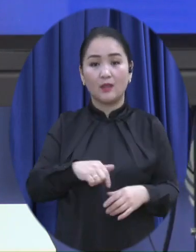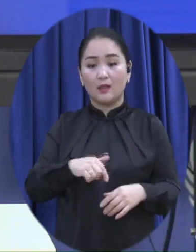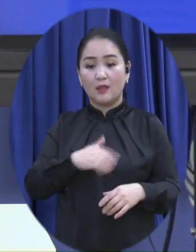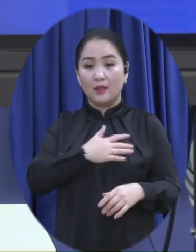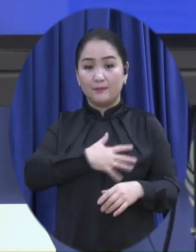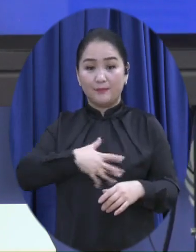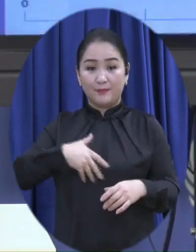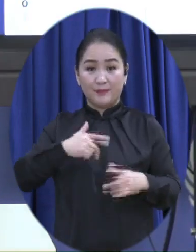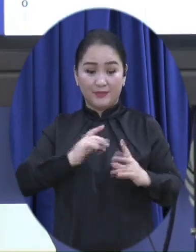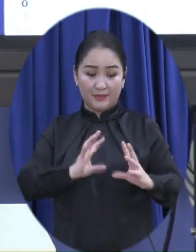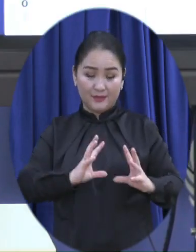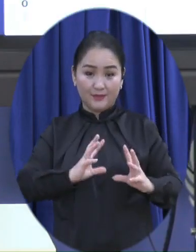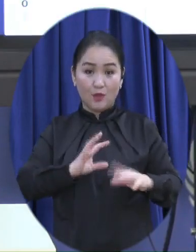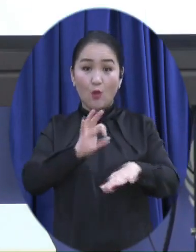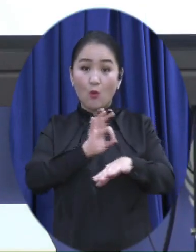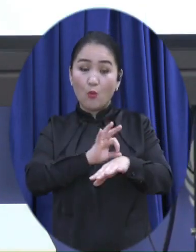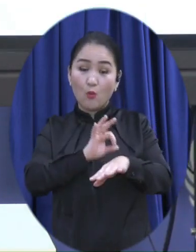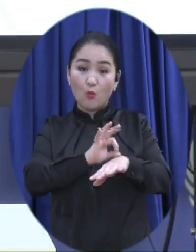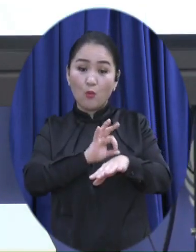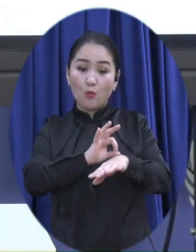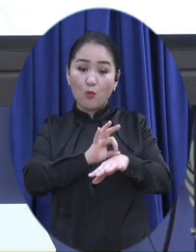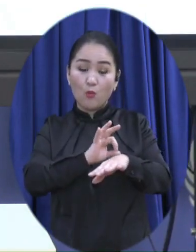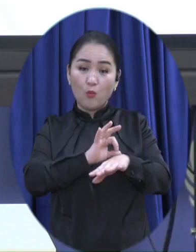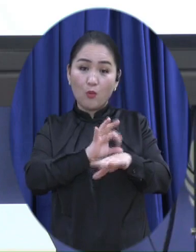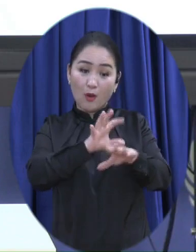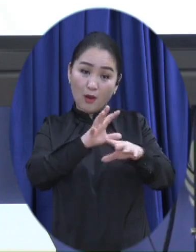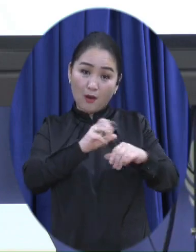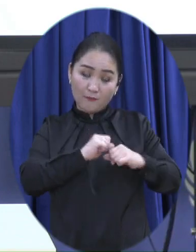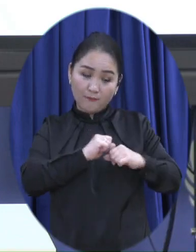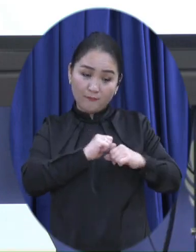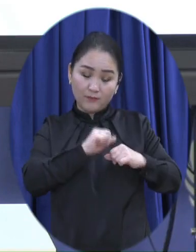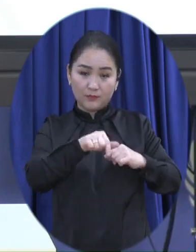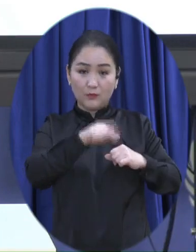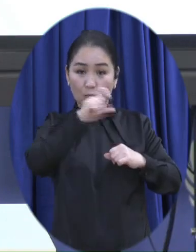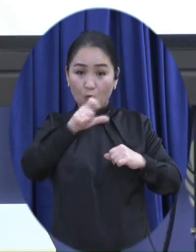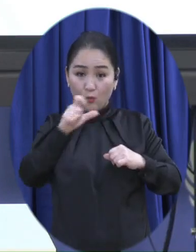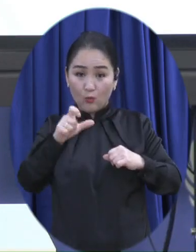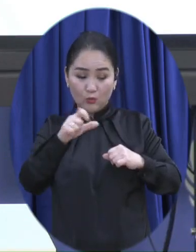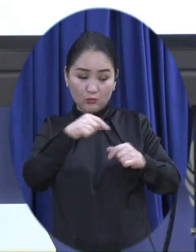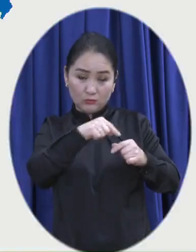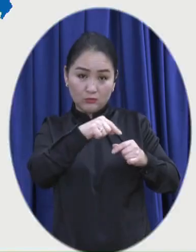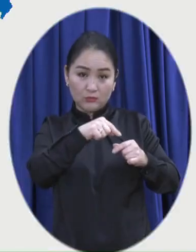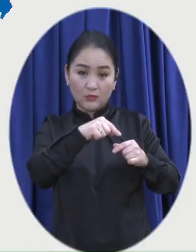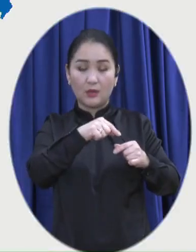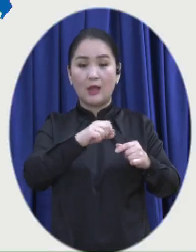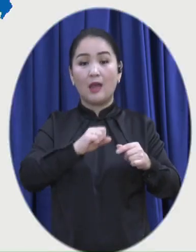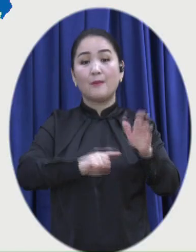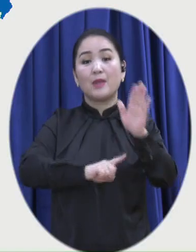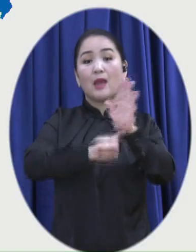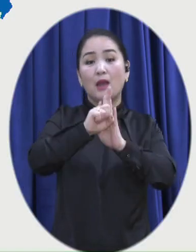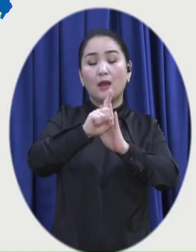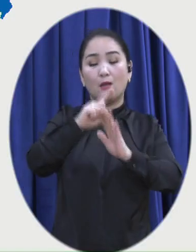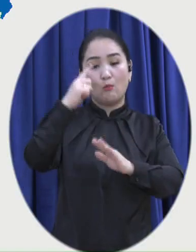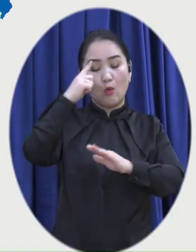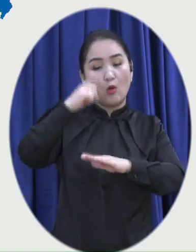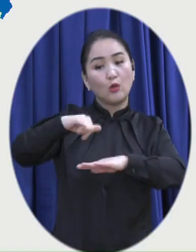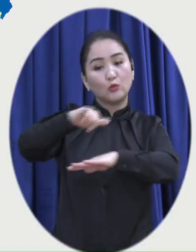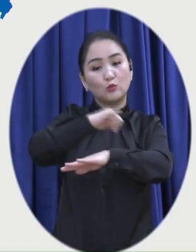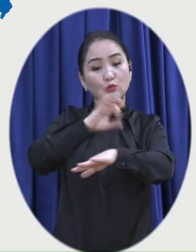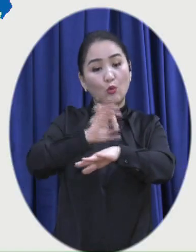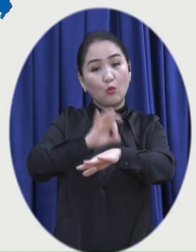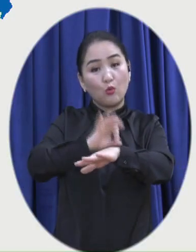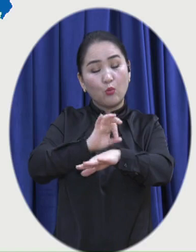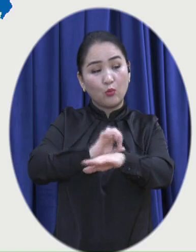гарсан юу өвчлөд батлагдсан тохиолдлуудаа бол одоо анх одоо өвчл Монгол улсад бүрдгэснээс